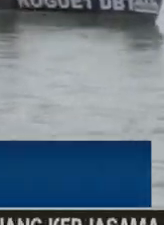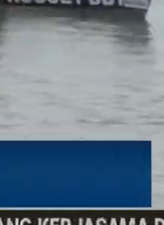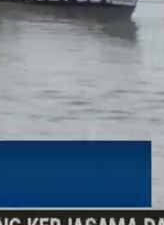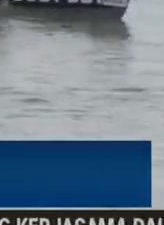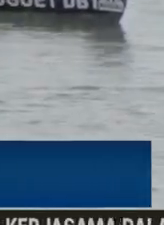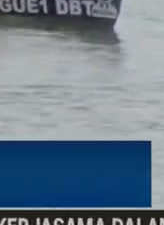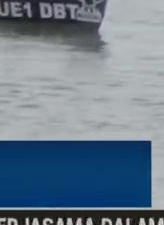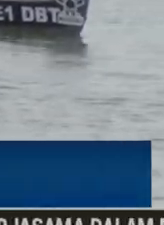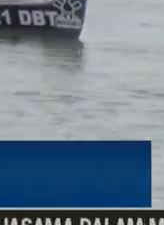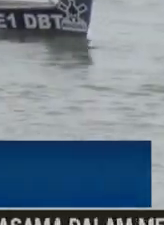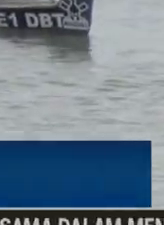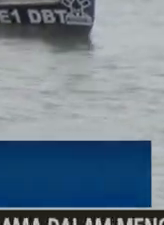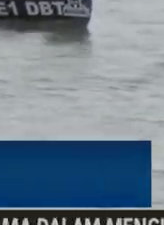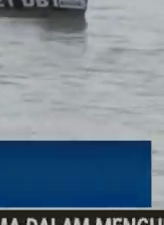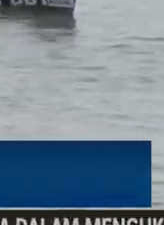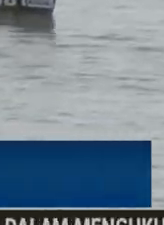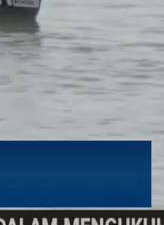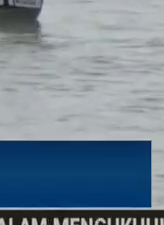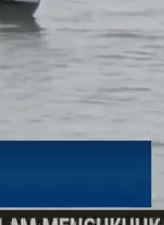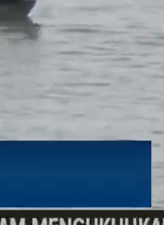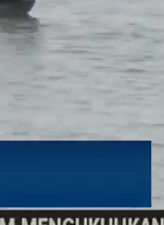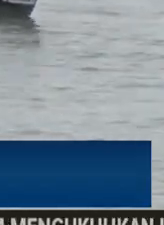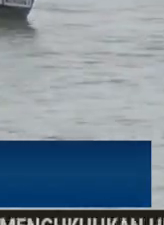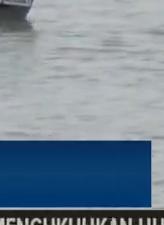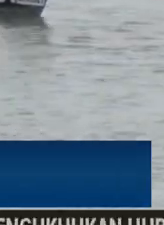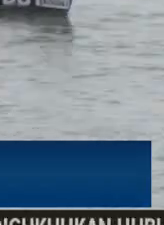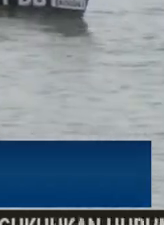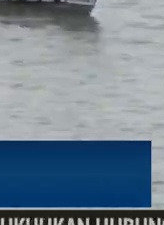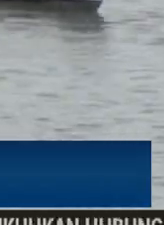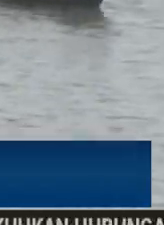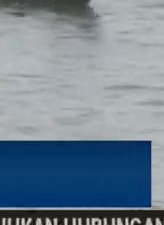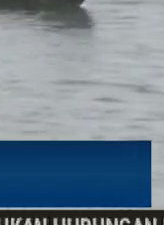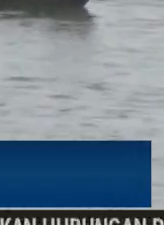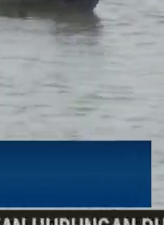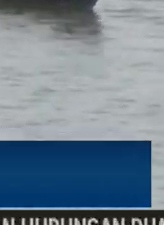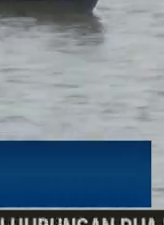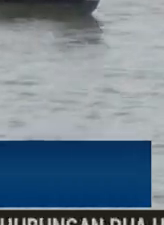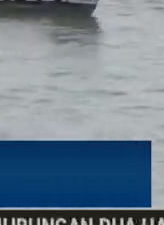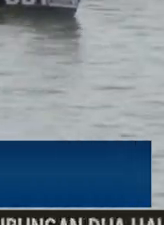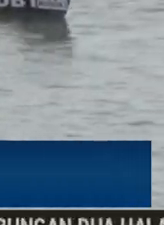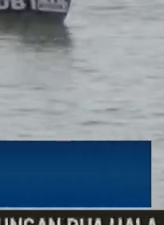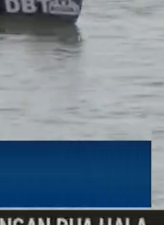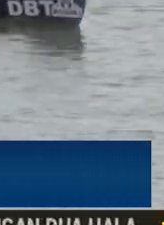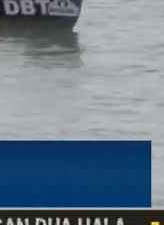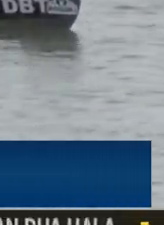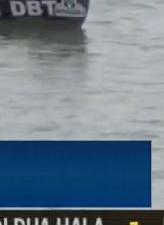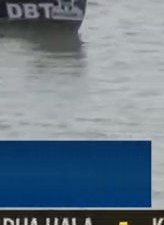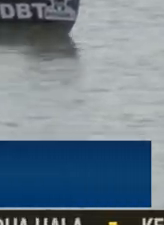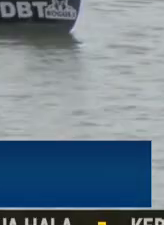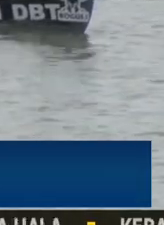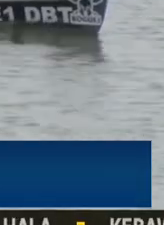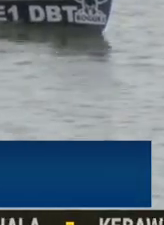Perdana Menteri kategori 25 pekayo perahu tradisi terbuka pula dimenangi oleh pasukan SPSS